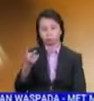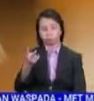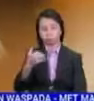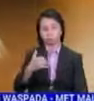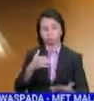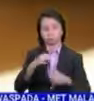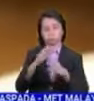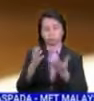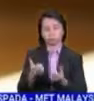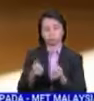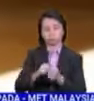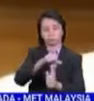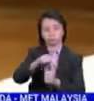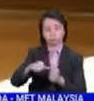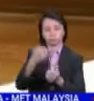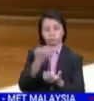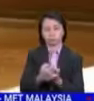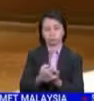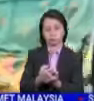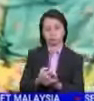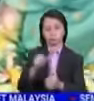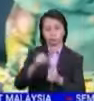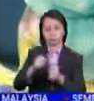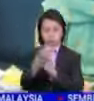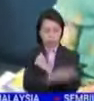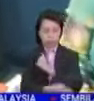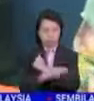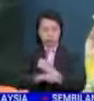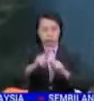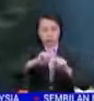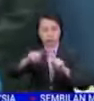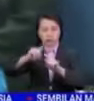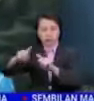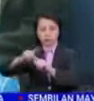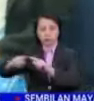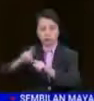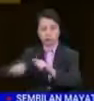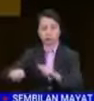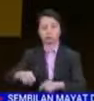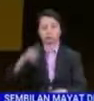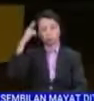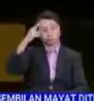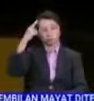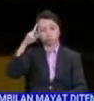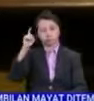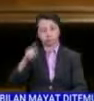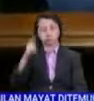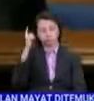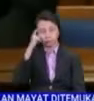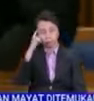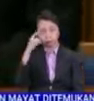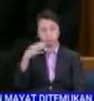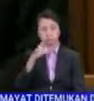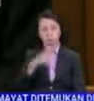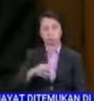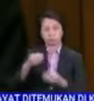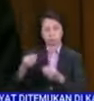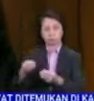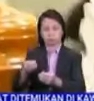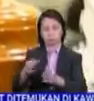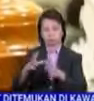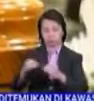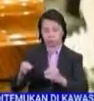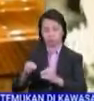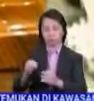demografi dan juga sosioekonomi setiap negeri di Malaysia berlainan, pelbagai faktor perlu diambil kira dalam memberi